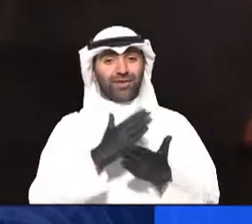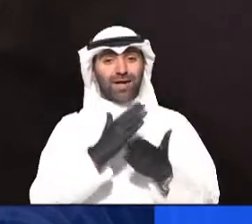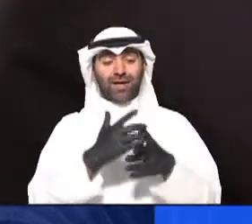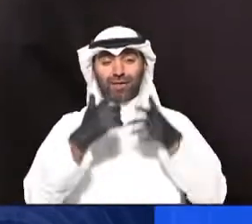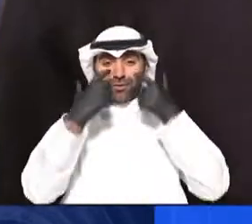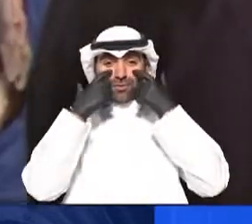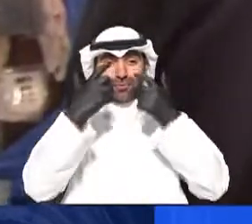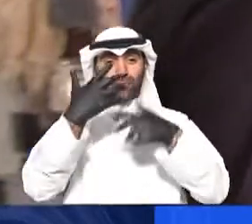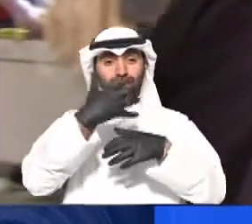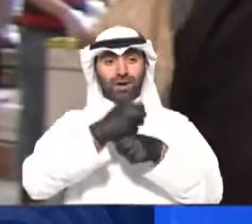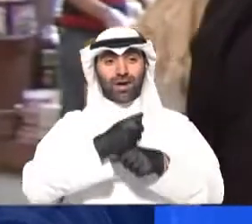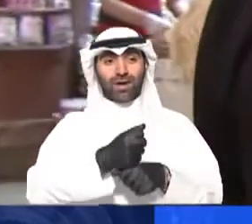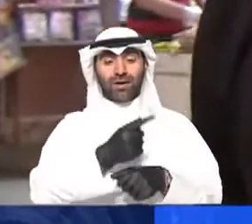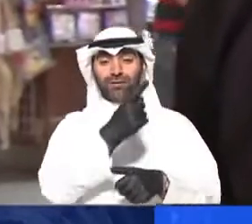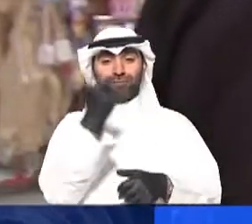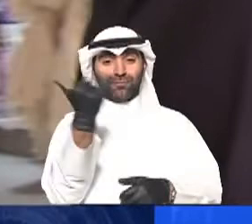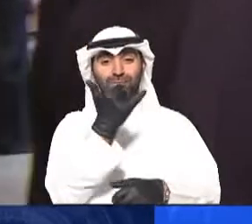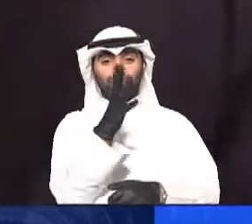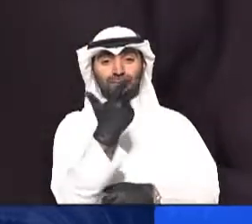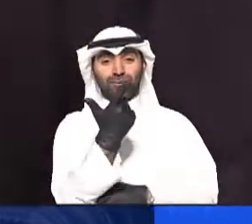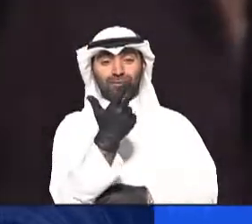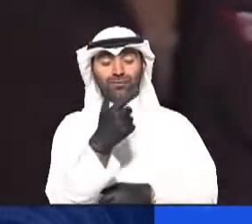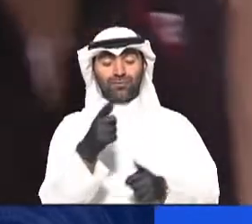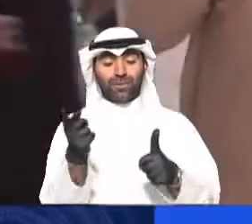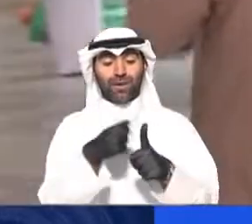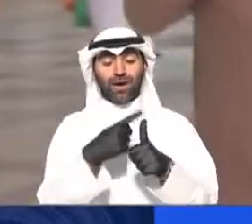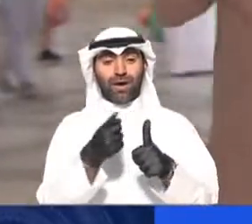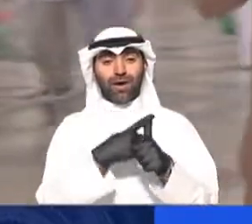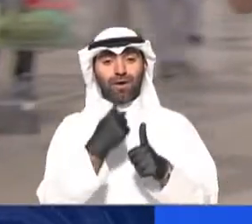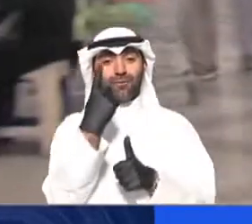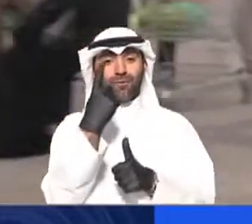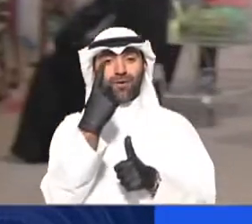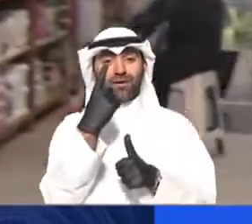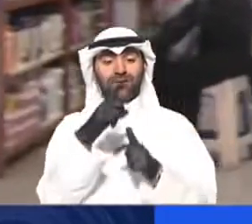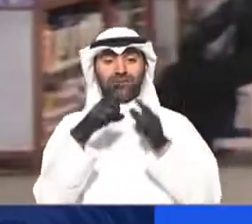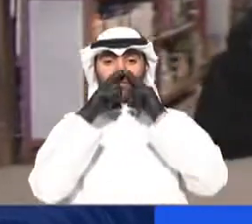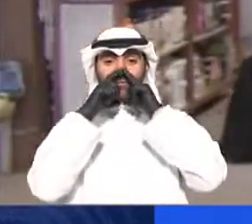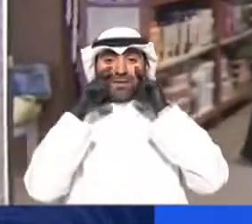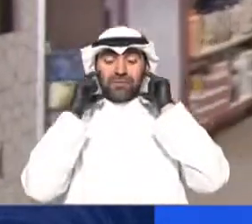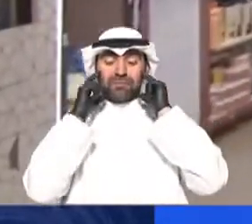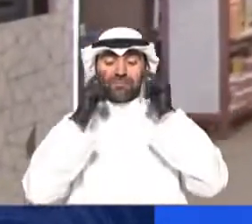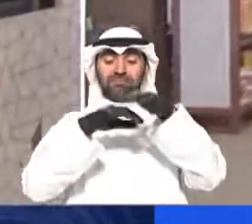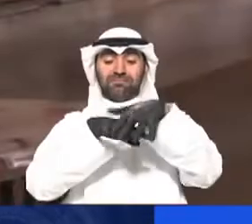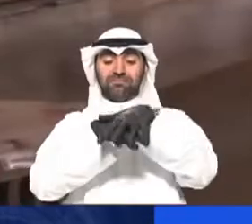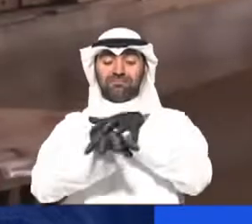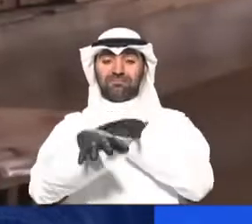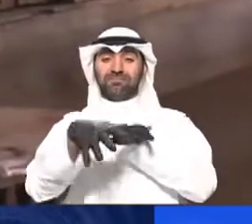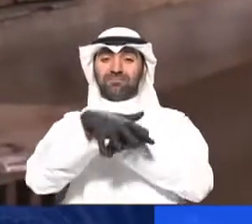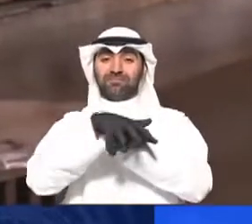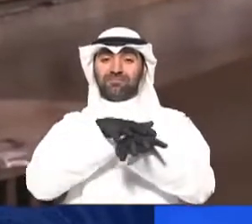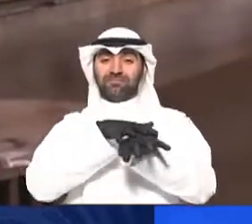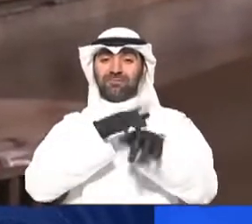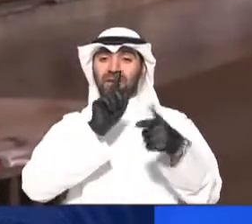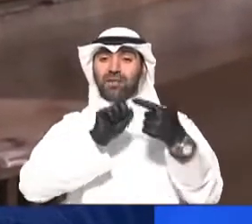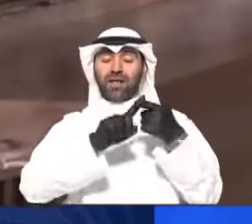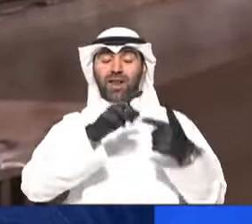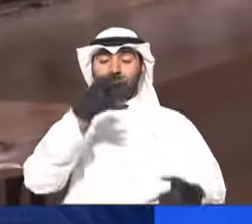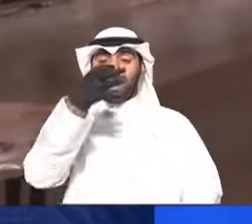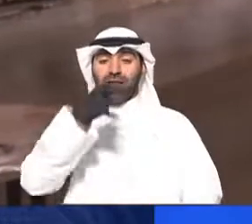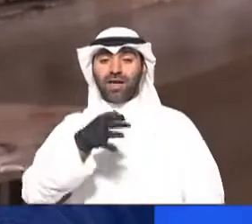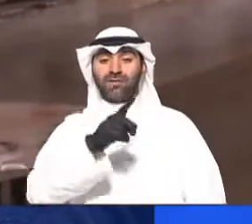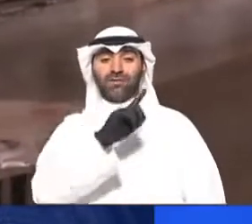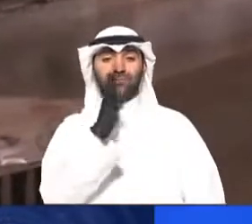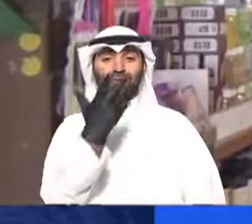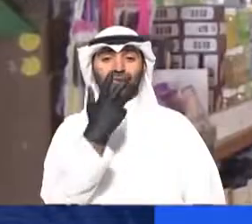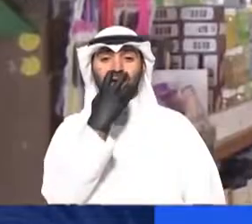حسب الاشتراطات الصحية من لبس القفازات والكمامات، ويتم قياس درجة الحرارة قبل الدخول إلى